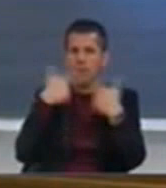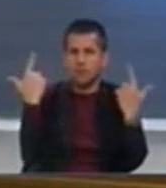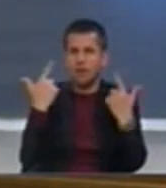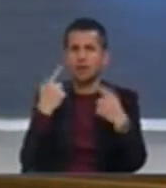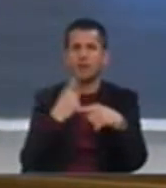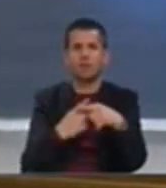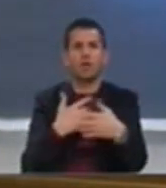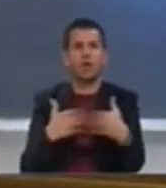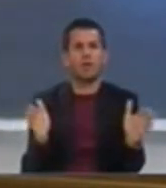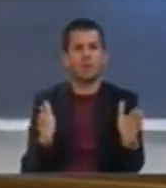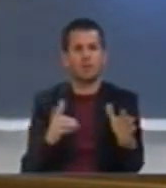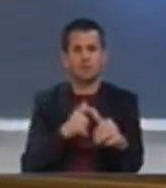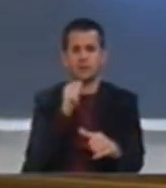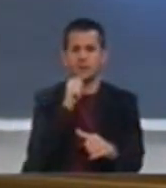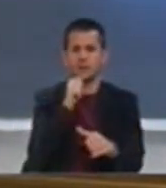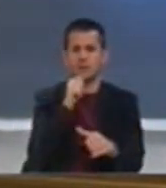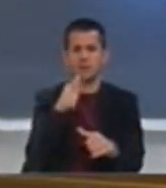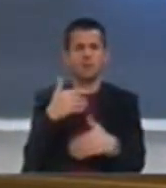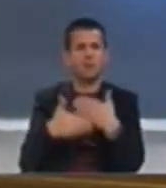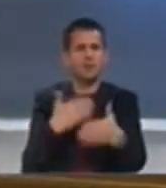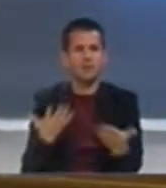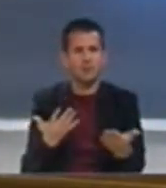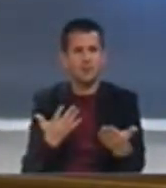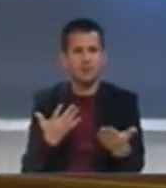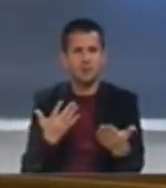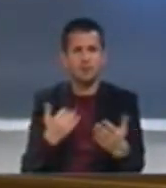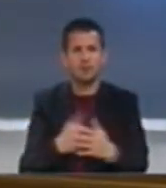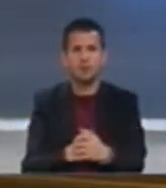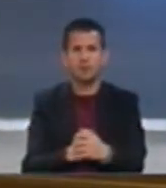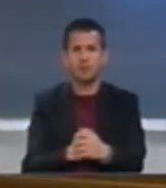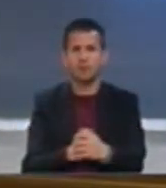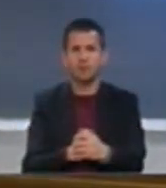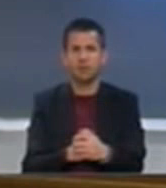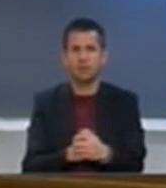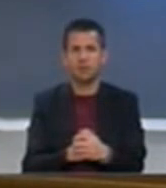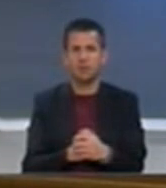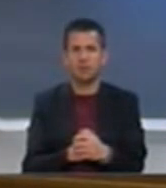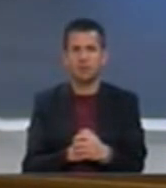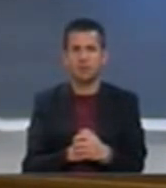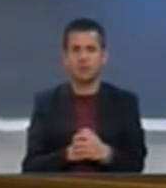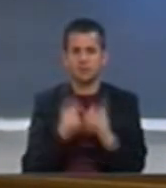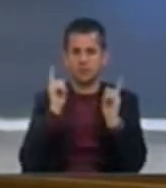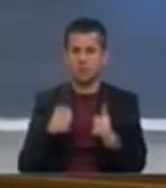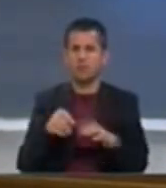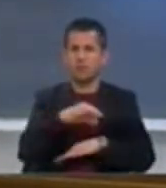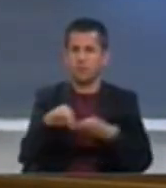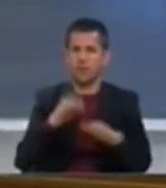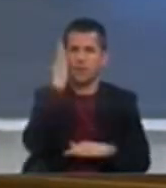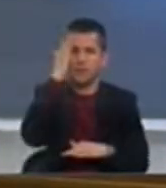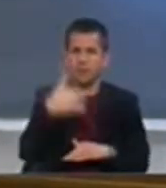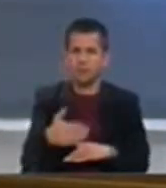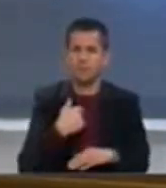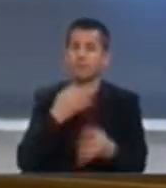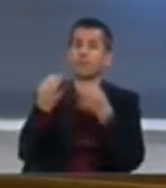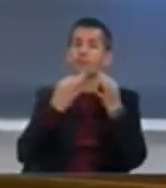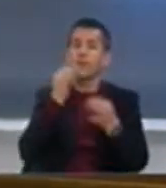transparente se si ka shkuar ky proces dhe cilat janë kushtet cilat mund të drejtohet ky projekt në të ardhmen. Pyetja